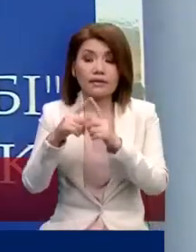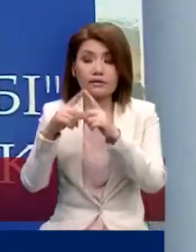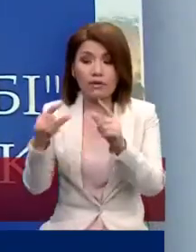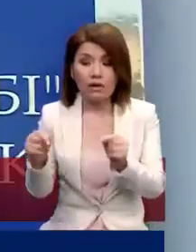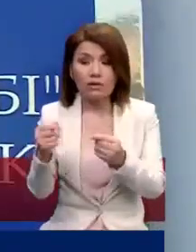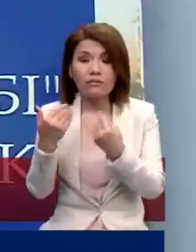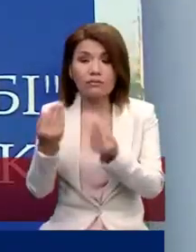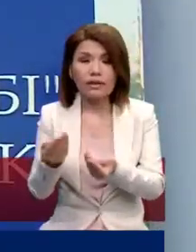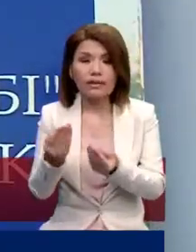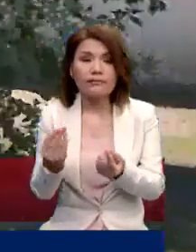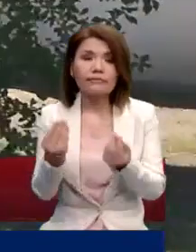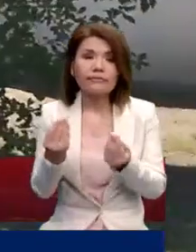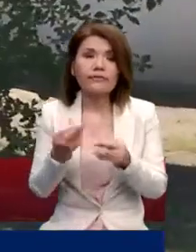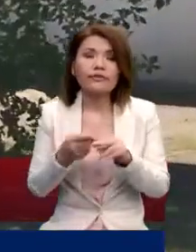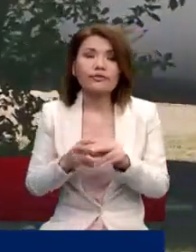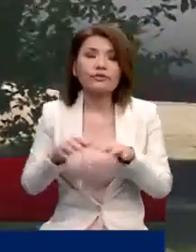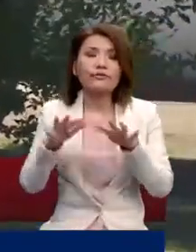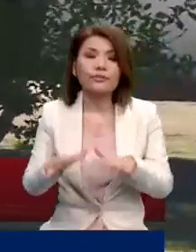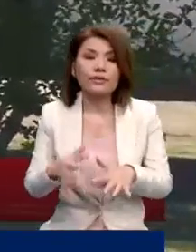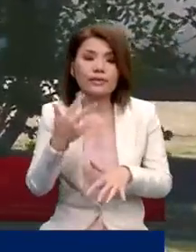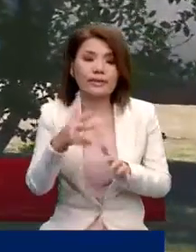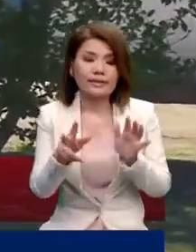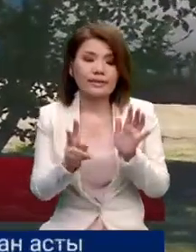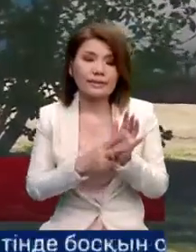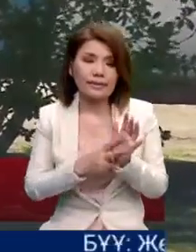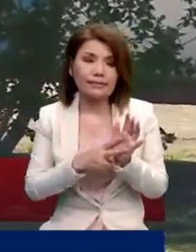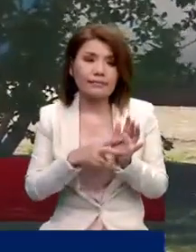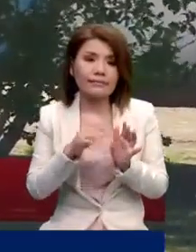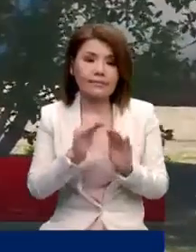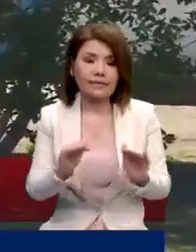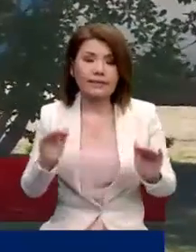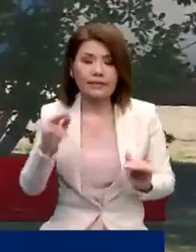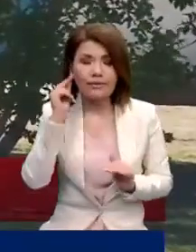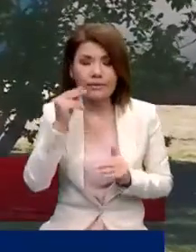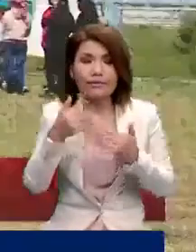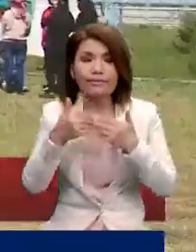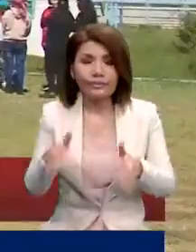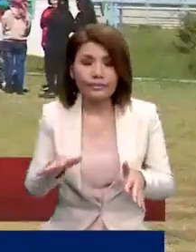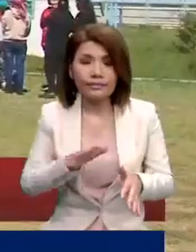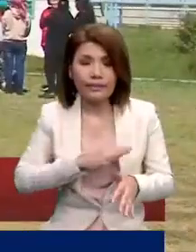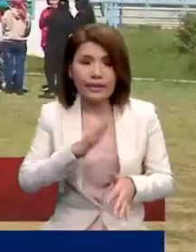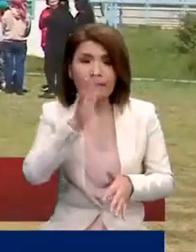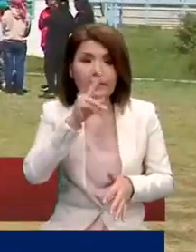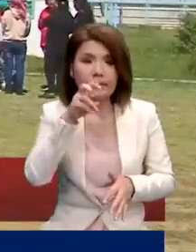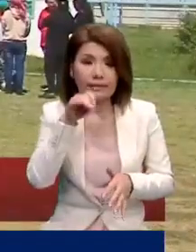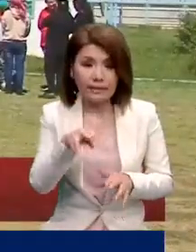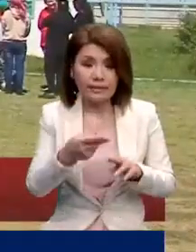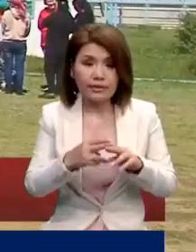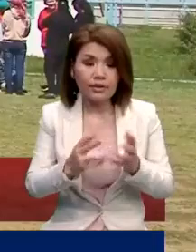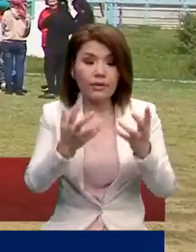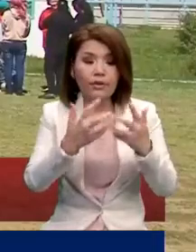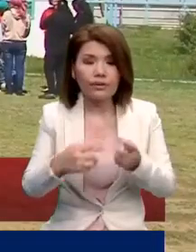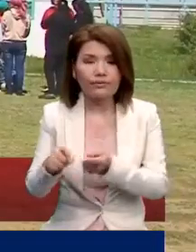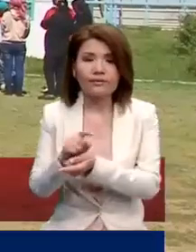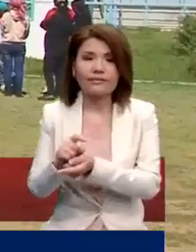нәрімен сусындатқан киелі шаңырақта биыл 37 бала ғана оқу жылын аяқтады. 9 жылдық мектепте соңғы 5 жылда бала саны